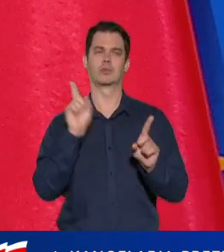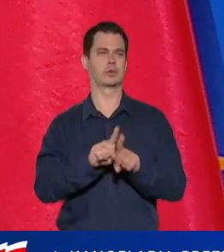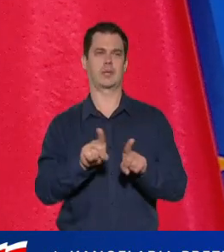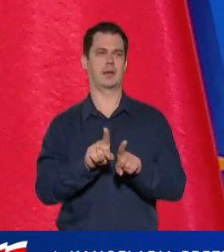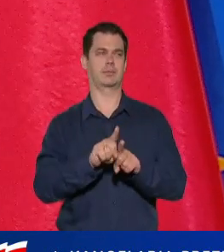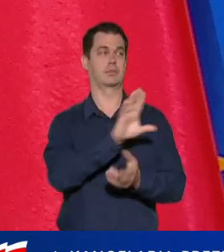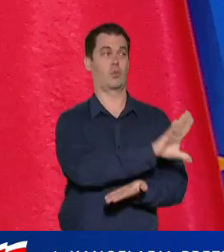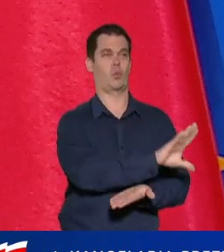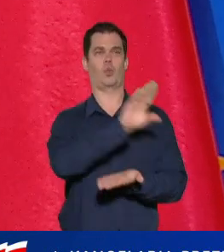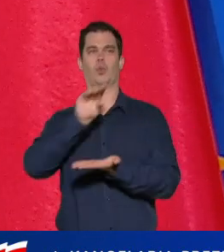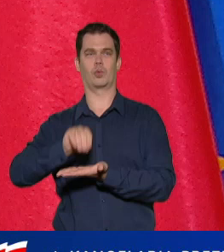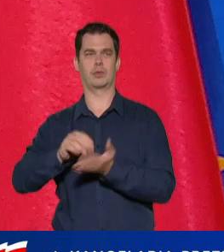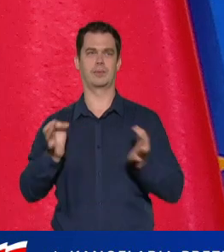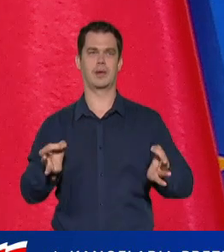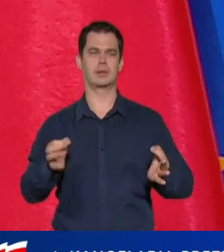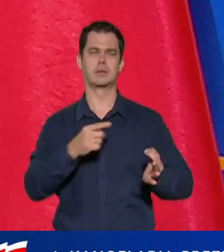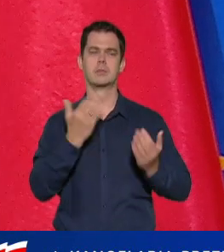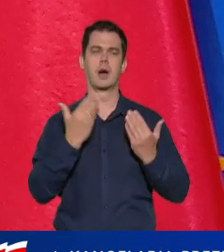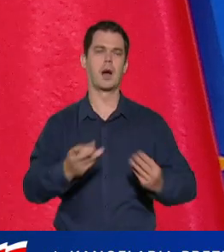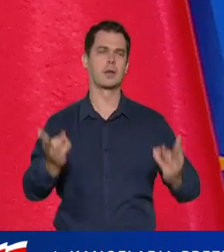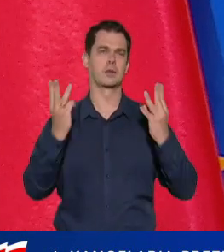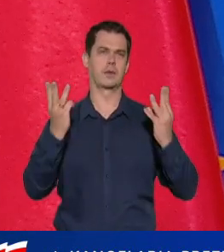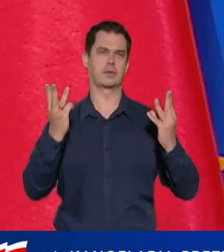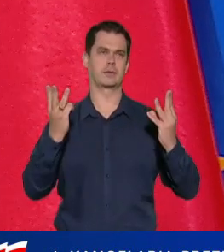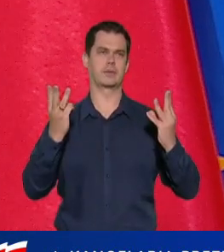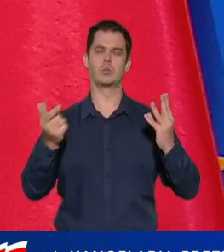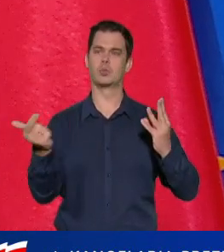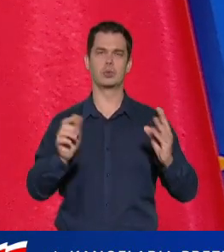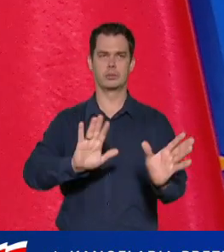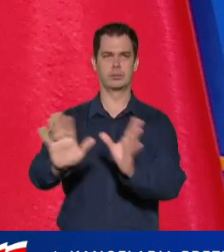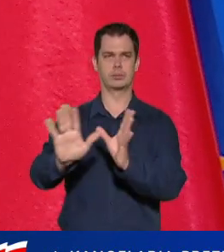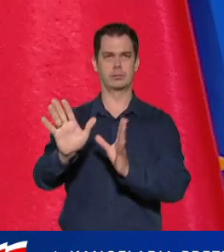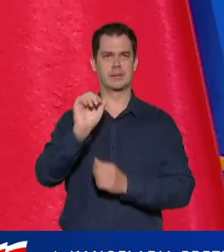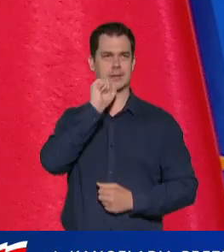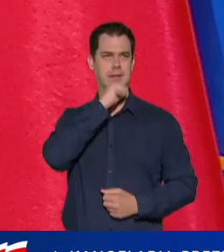tego trybu. To jest bardzo ważne, żeby chronić osoby